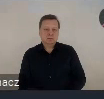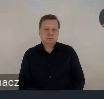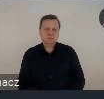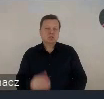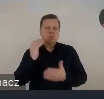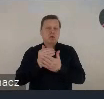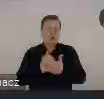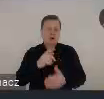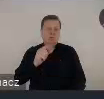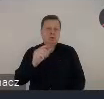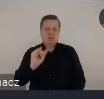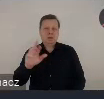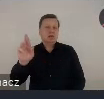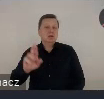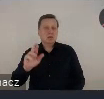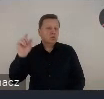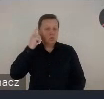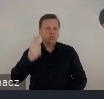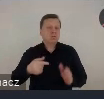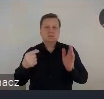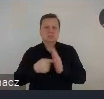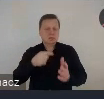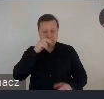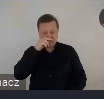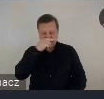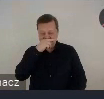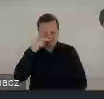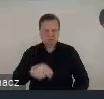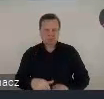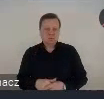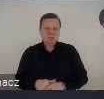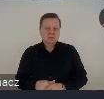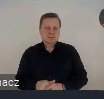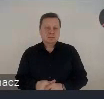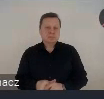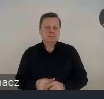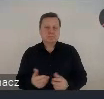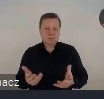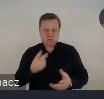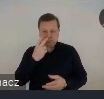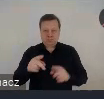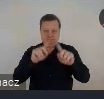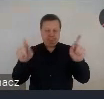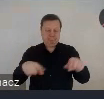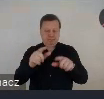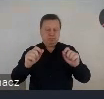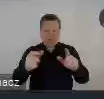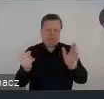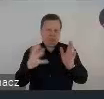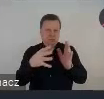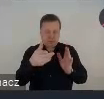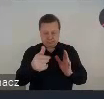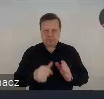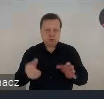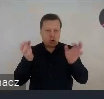Program Polski Inkubator Rzemiosła ma na celu, oczywiście tutaj na slajdzie jest